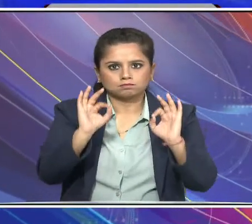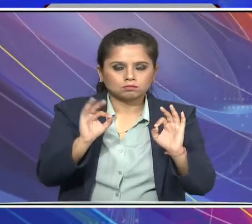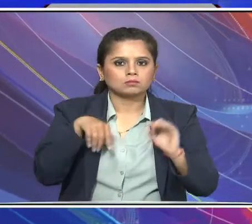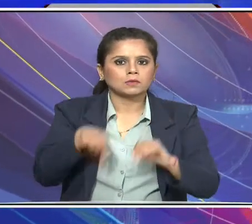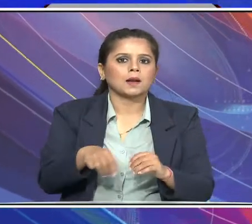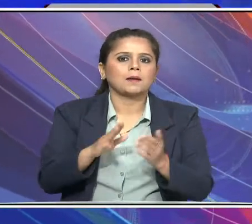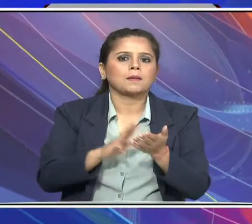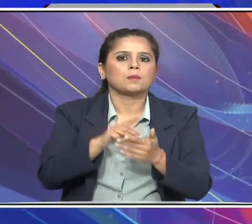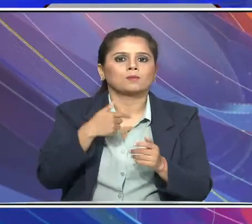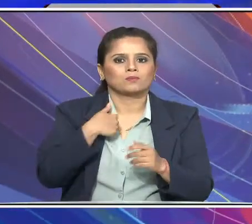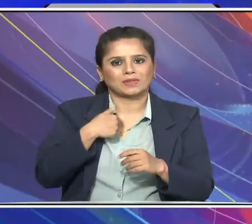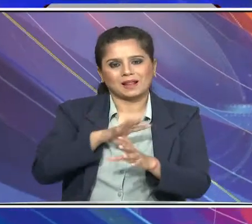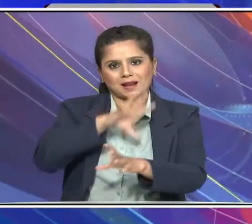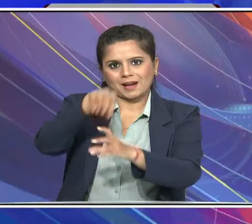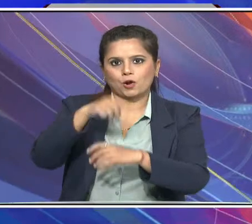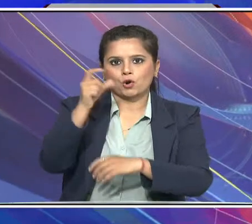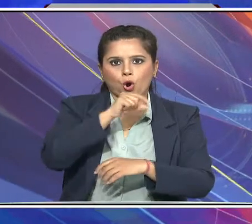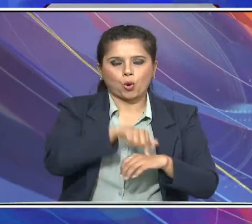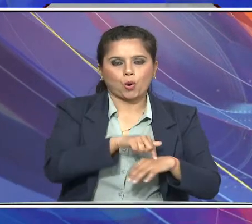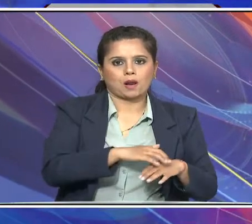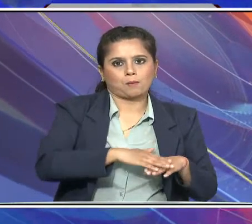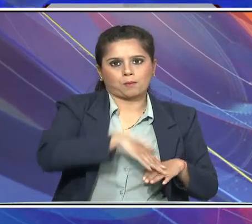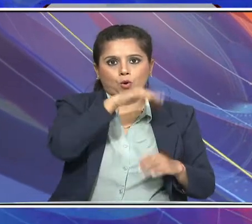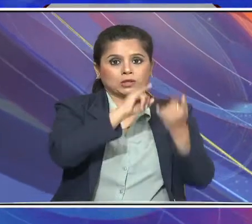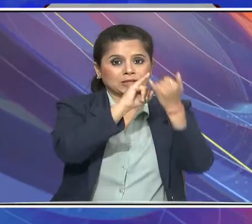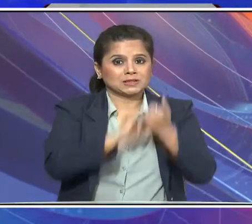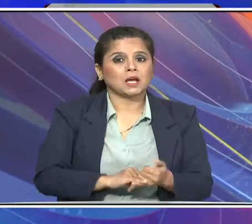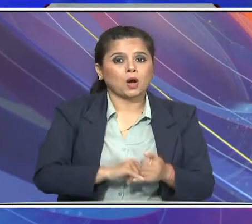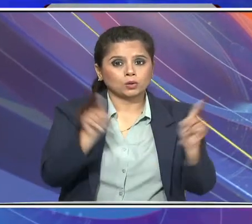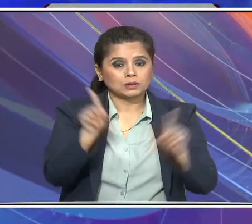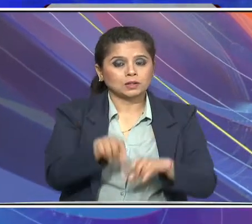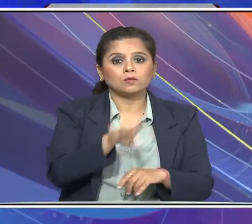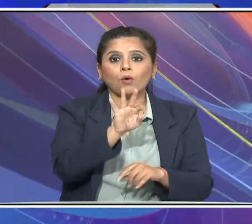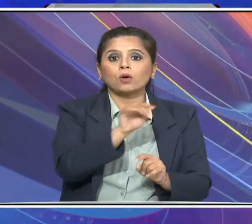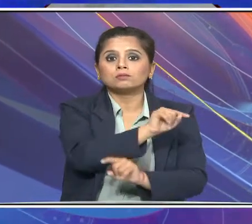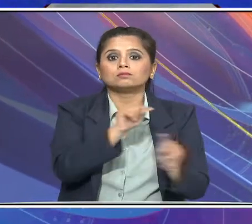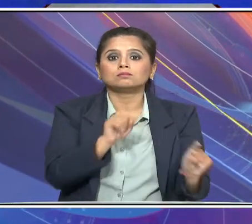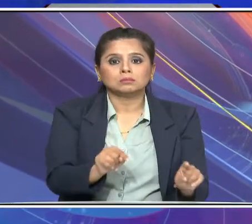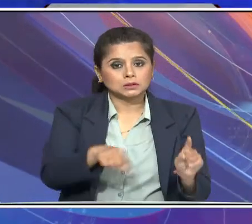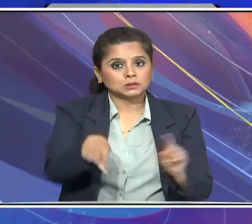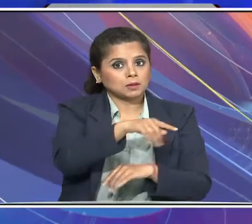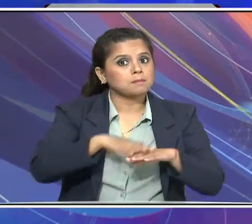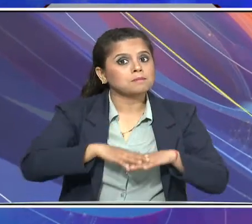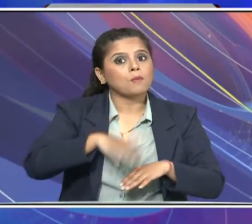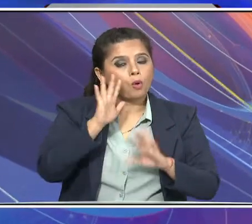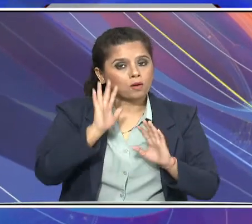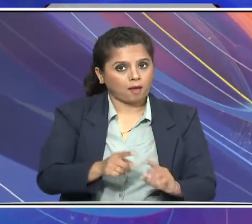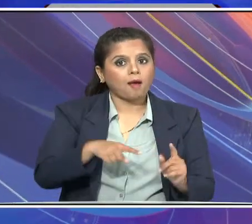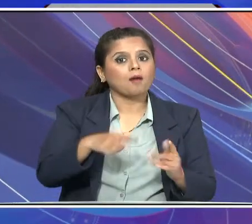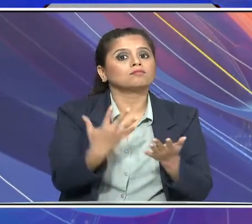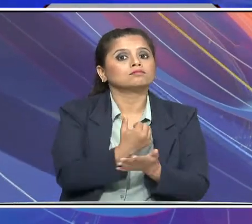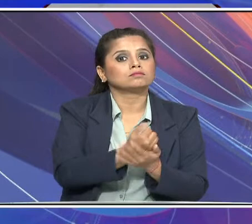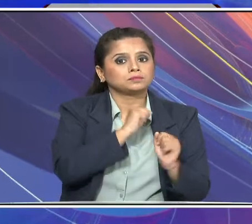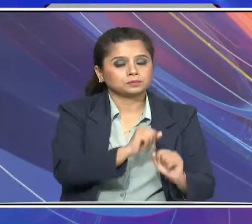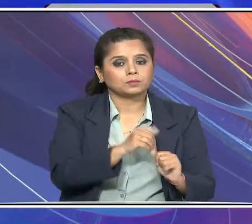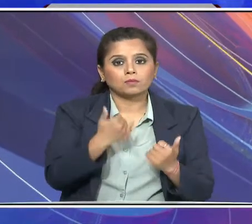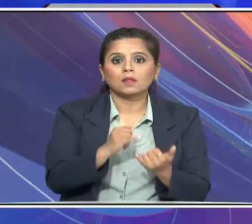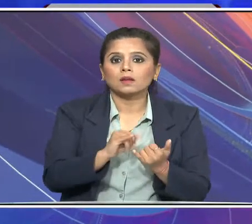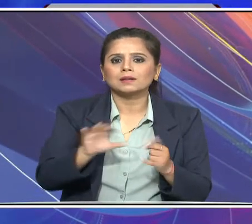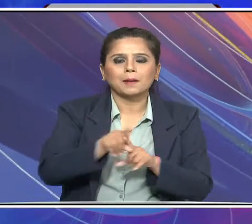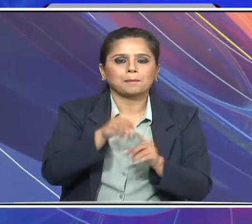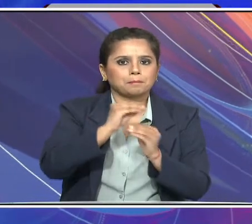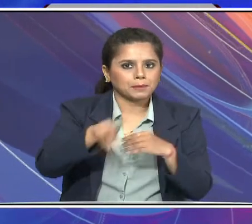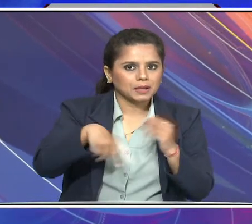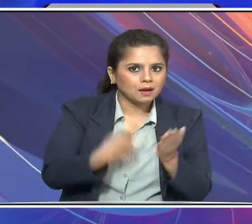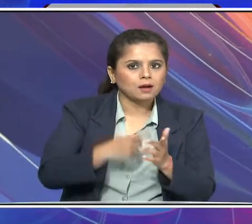मार्केट शेर मेंस डी नंबर ऑफ कॉलेजेस इन डी साउदर्न इंडिया अबाउट 40% ऑफ डी टोटल नंबर ऑफ सिट्स और वेयर स्टेटस लाइक बिहार